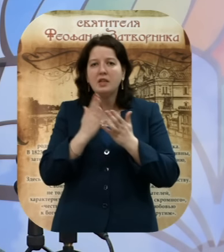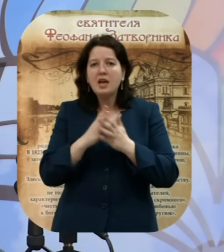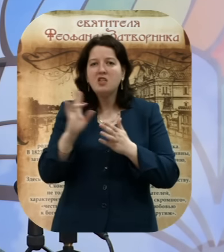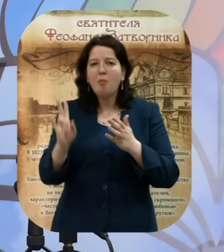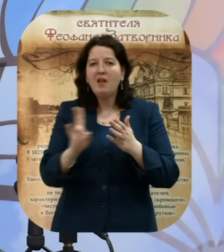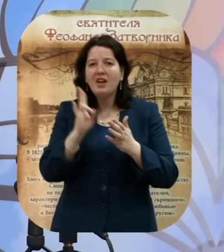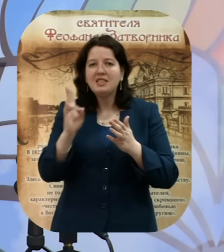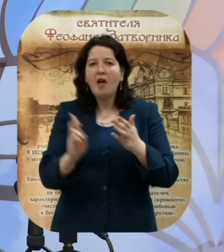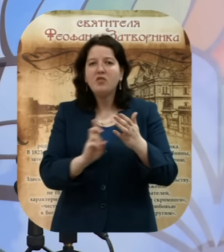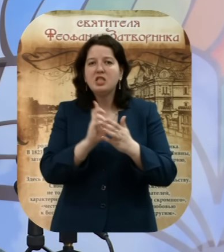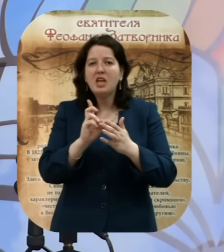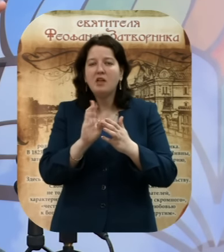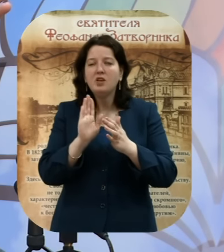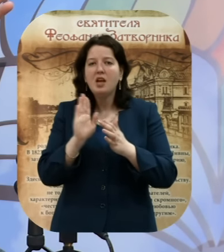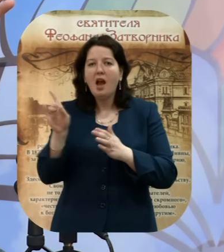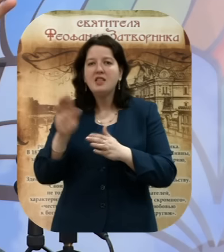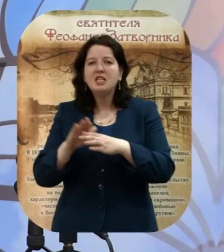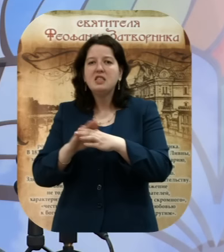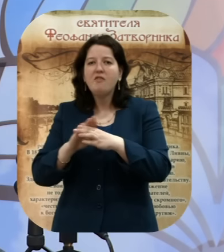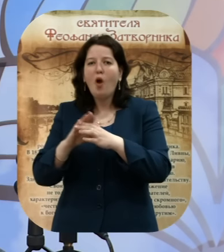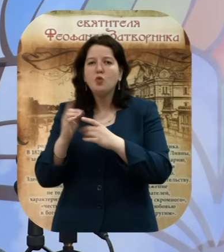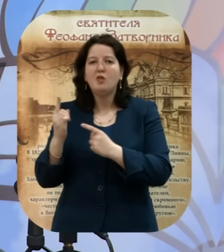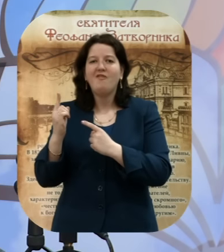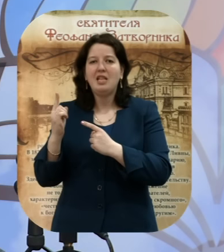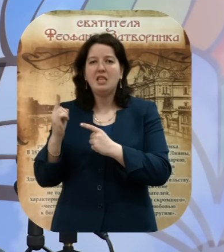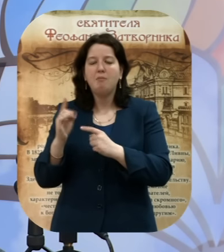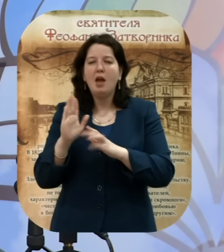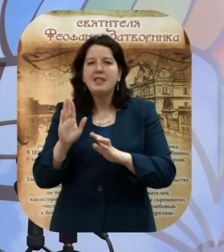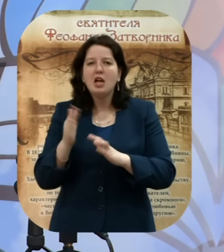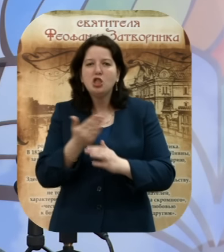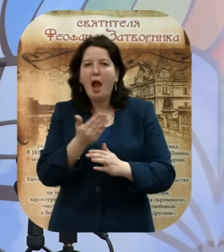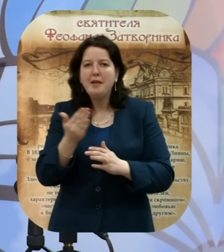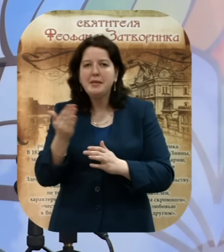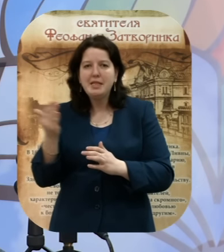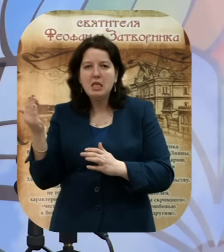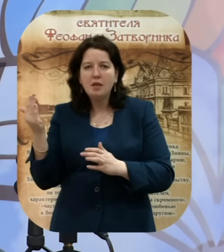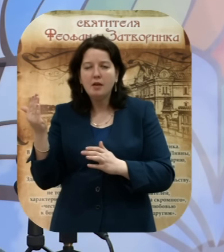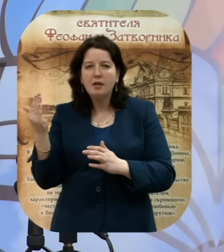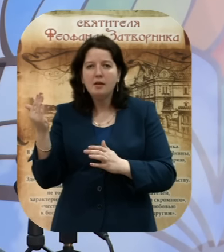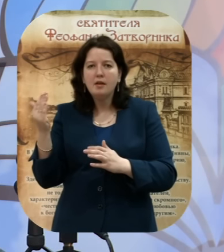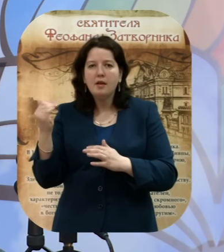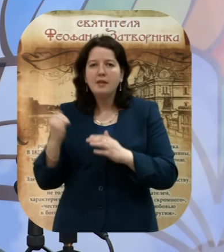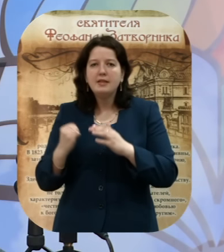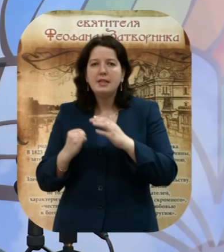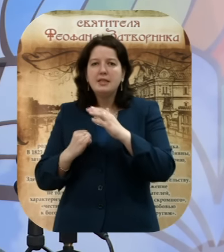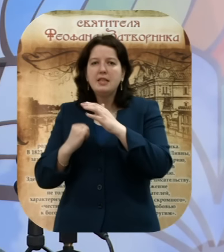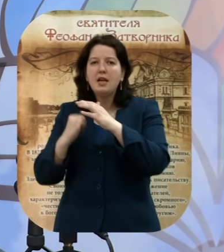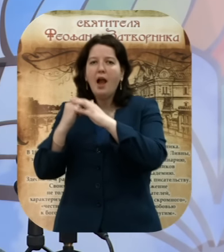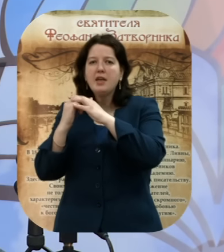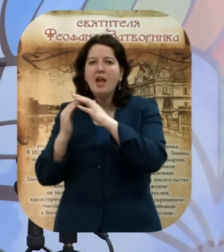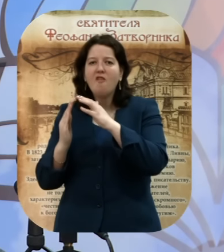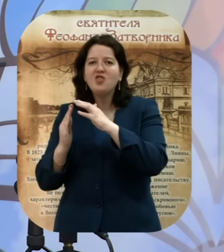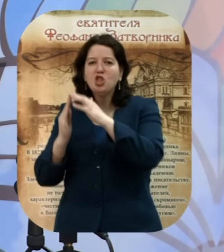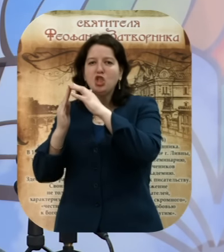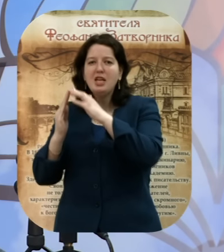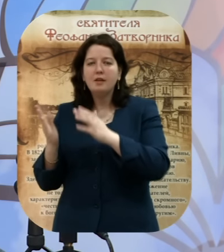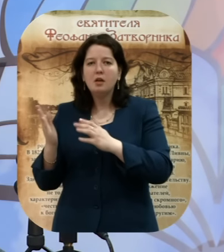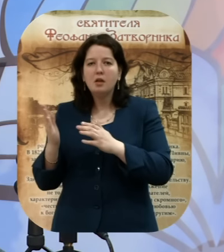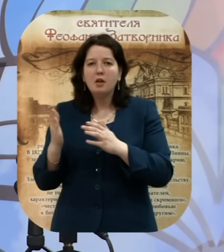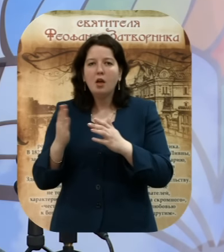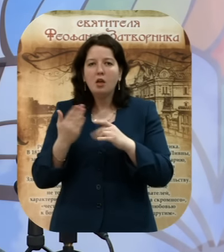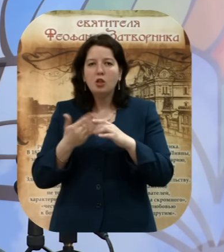великими, даже они, достигая вершин, предельных вершин